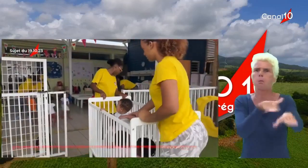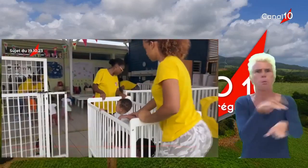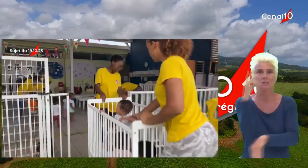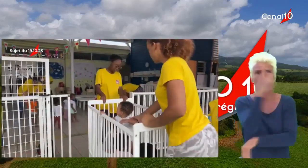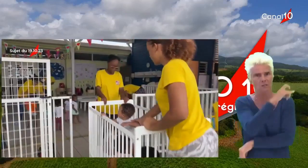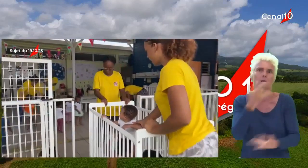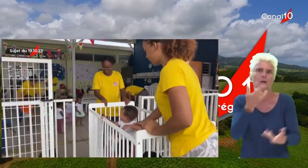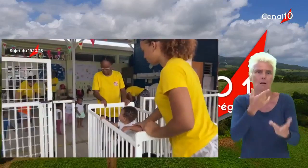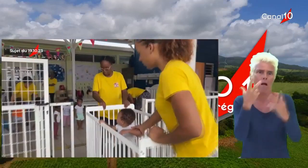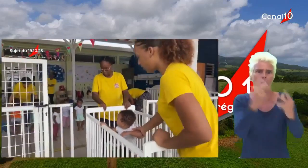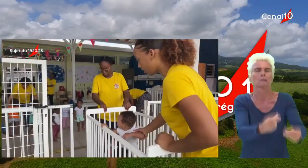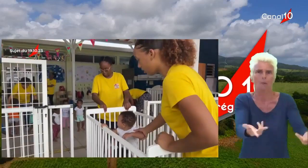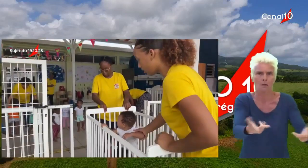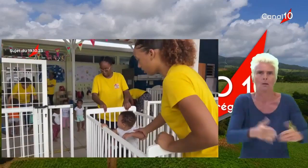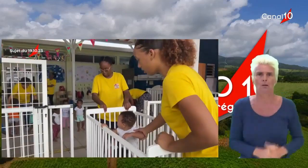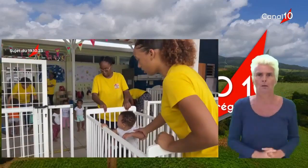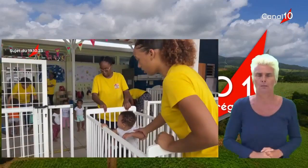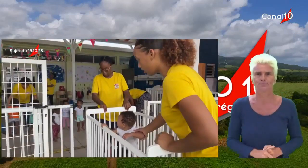sous les